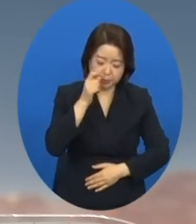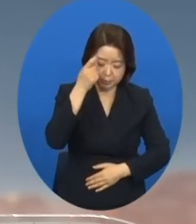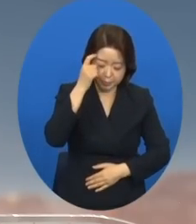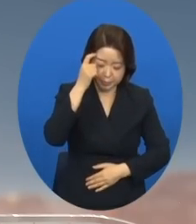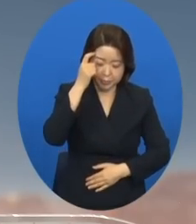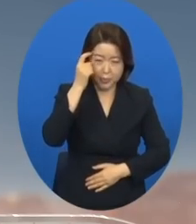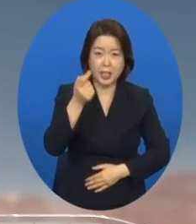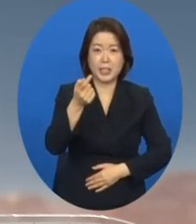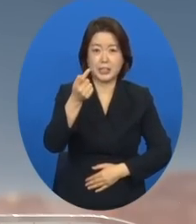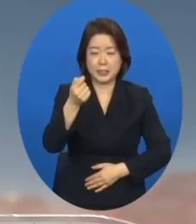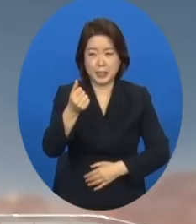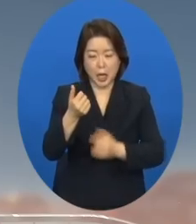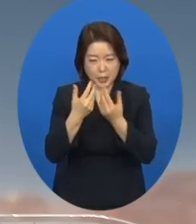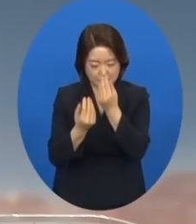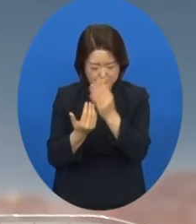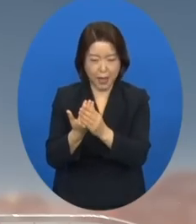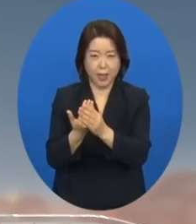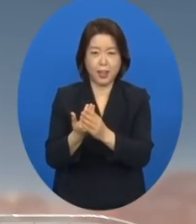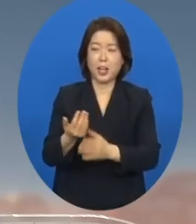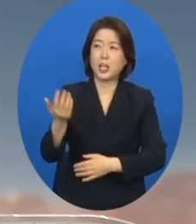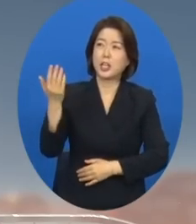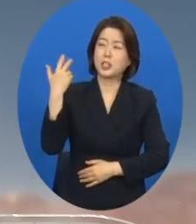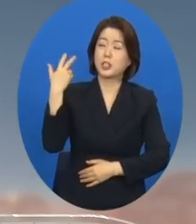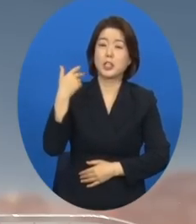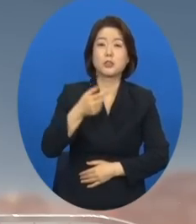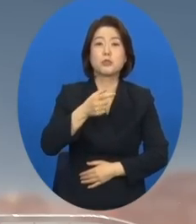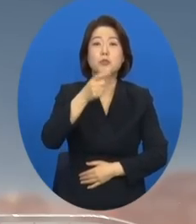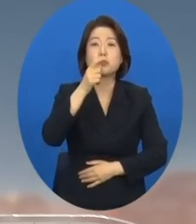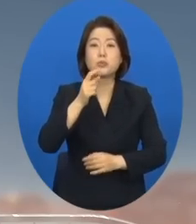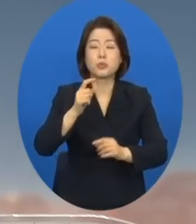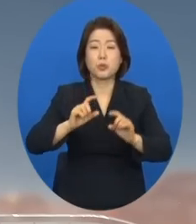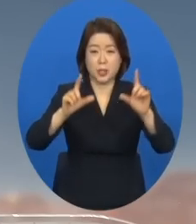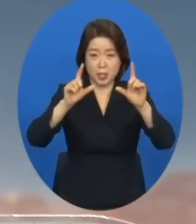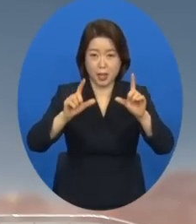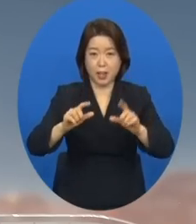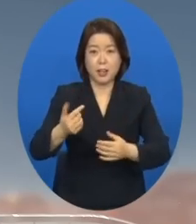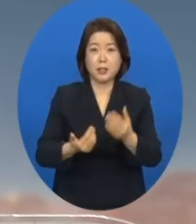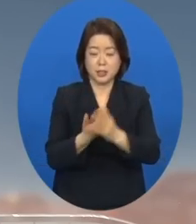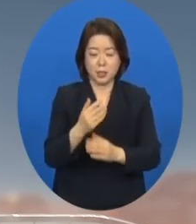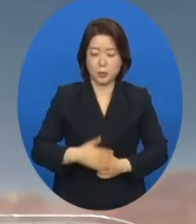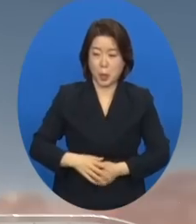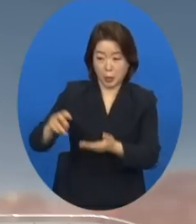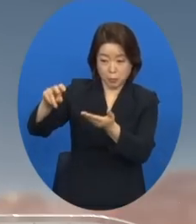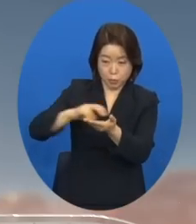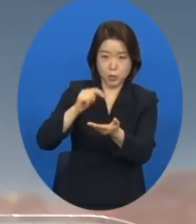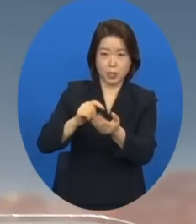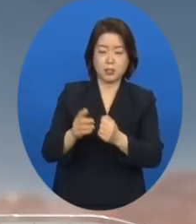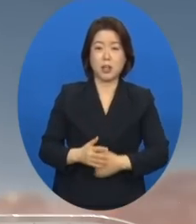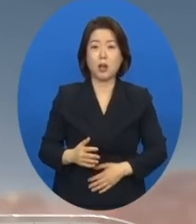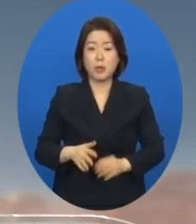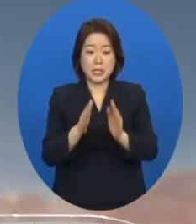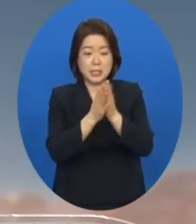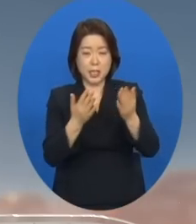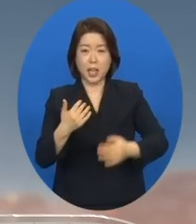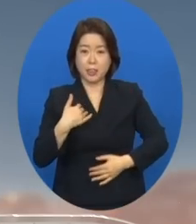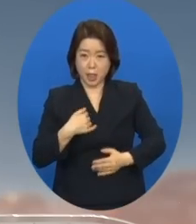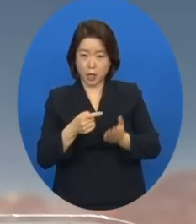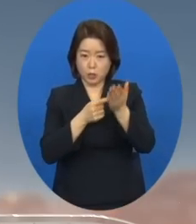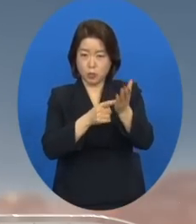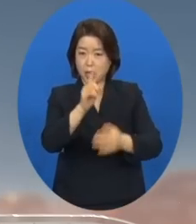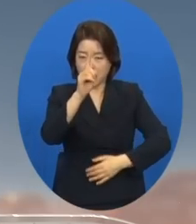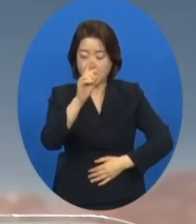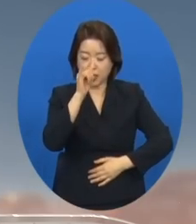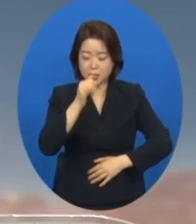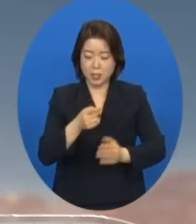작은 에피소드 하나 발생했어요 지난주 수요일 날 문자가 왔어요 책이 도착했대요 주문한 책이 한